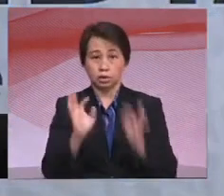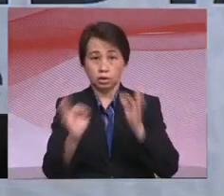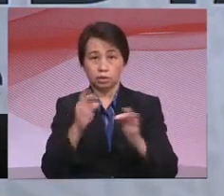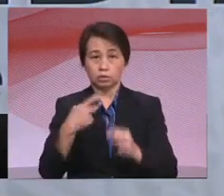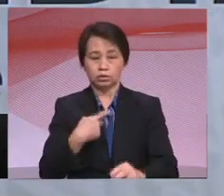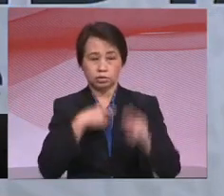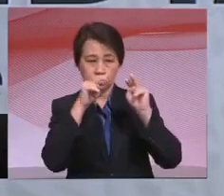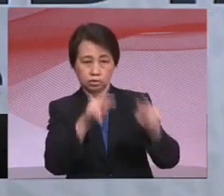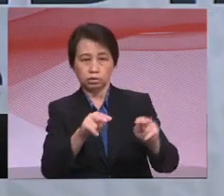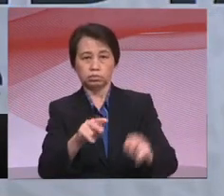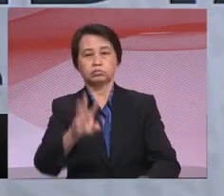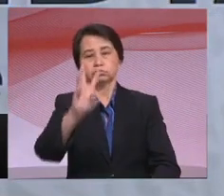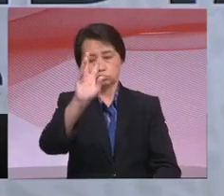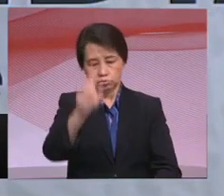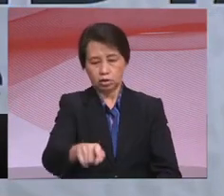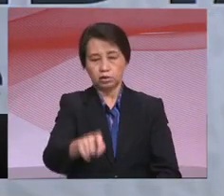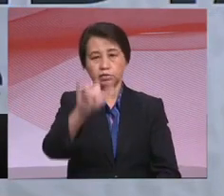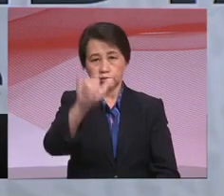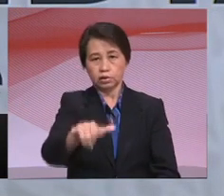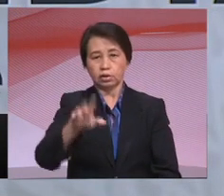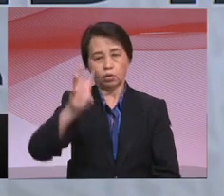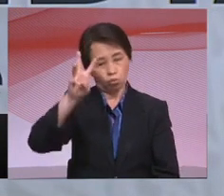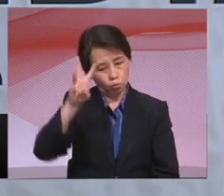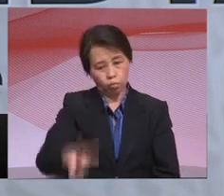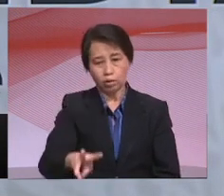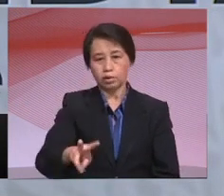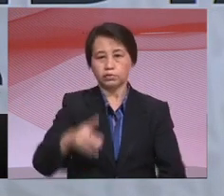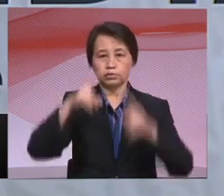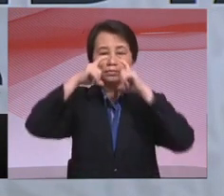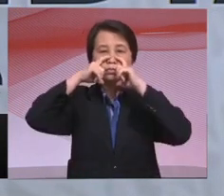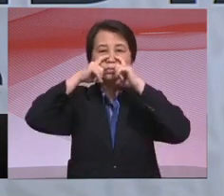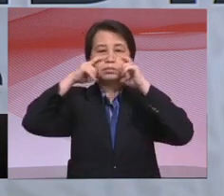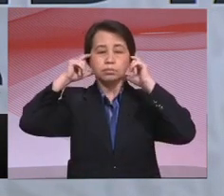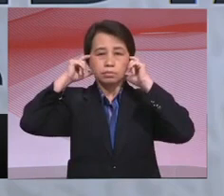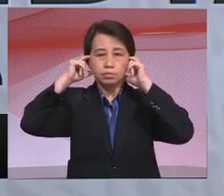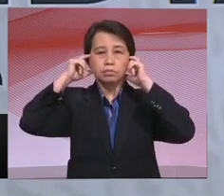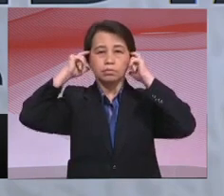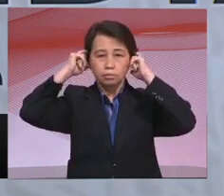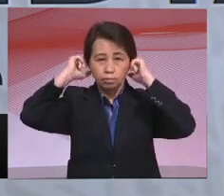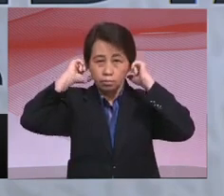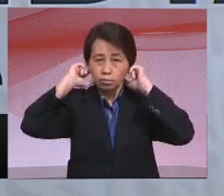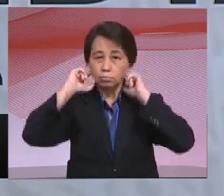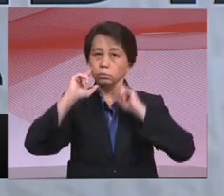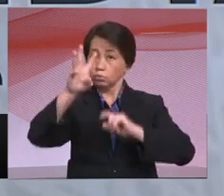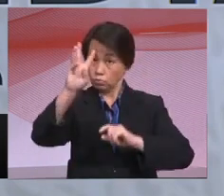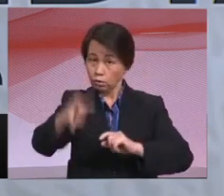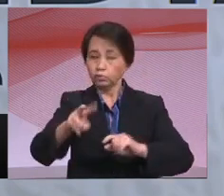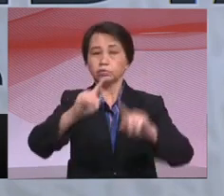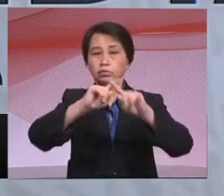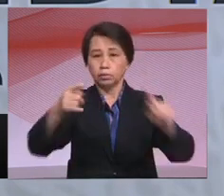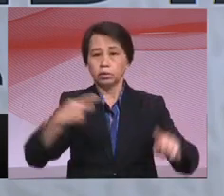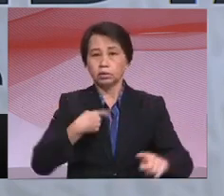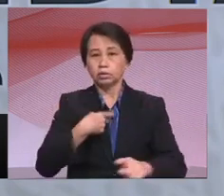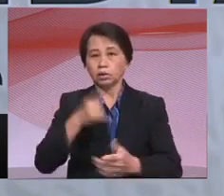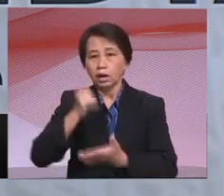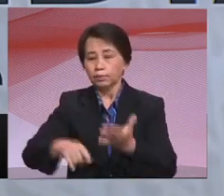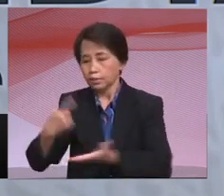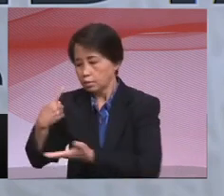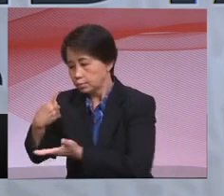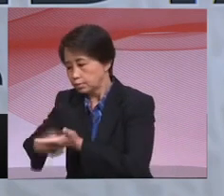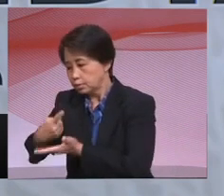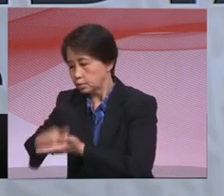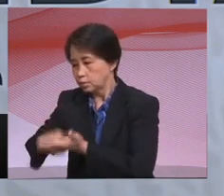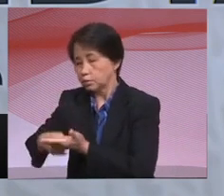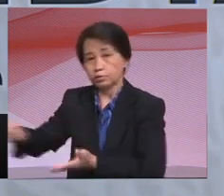ni, memang diwajibkan untuk kita memakai pelitup muka, tetapi apa yang kita bincangkan di